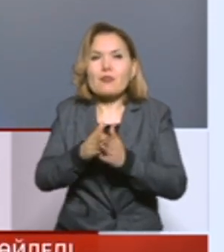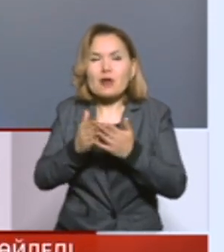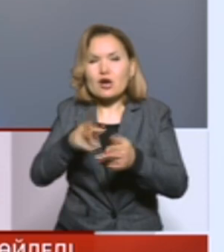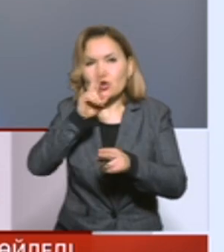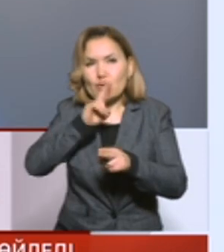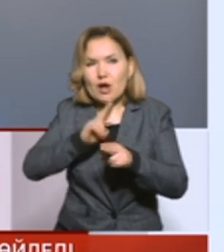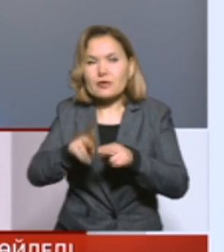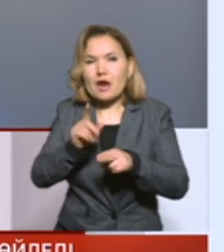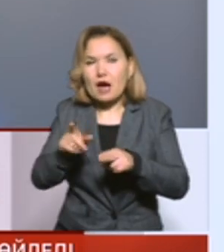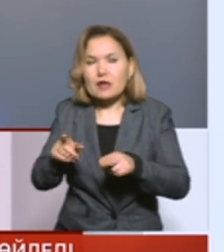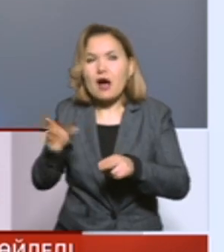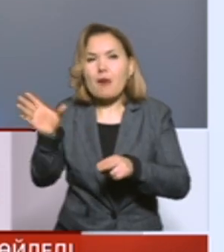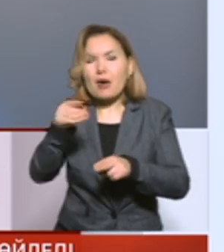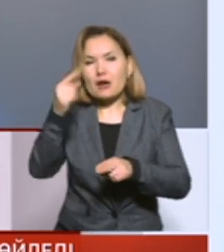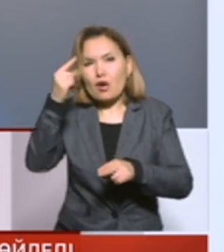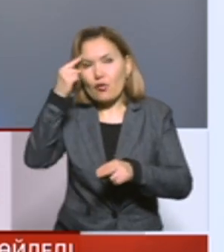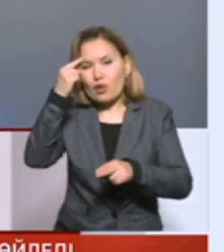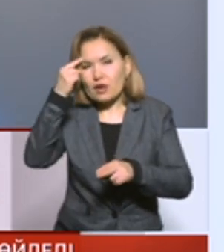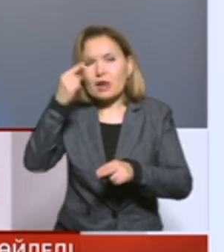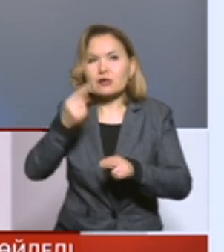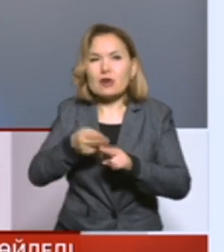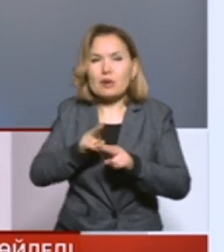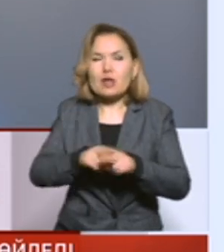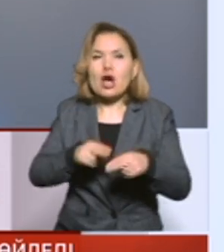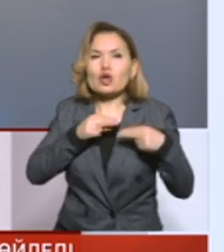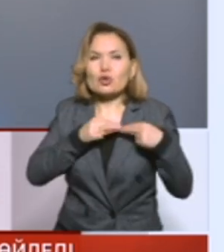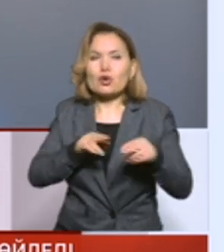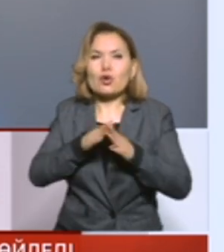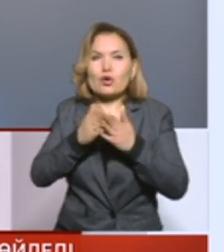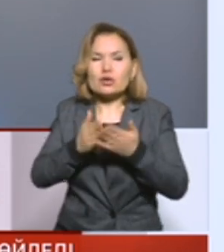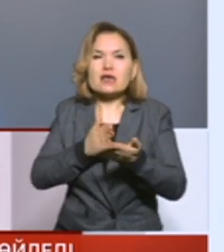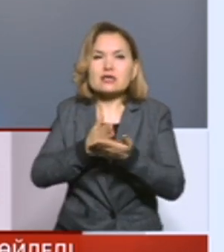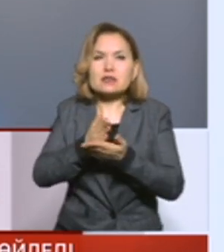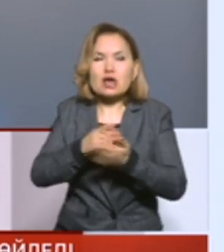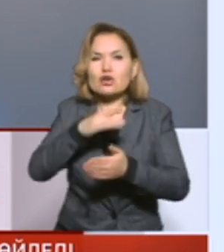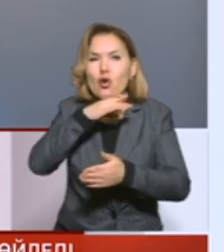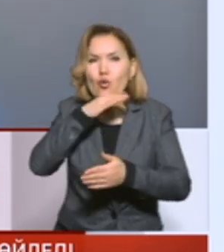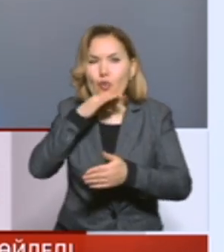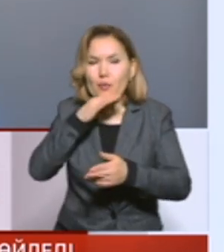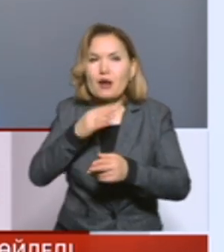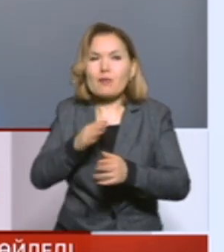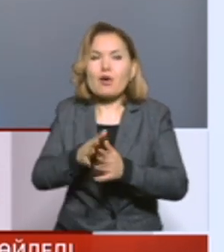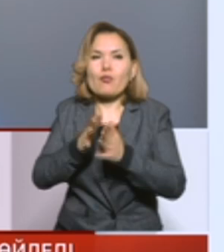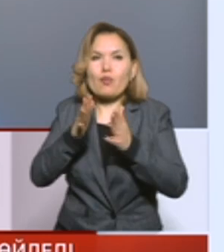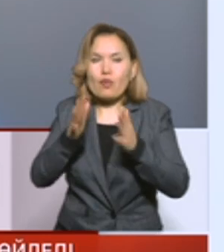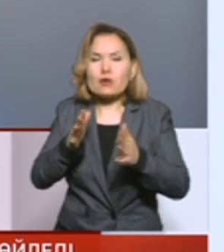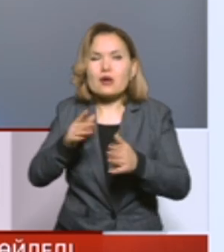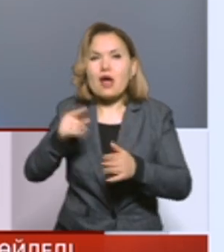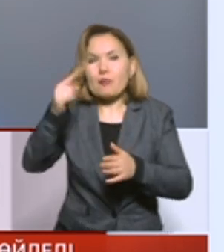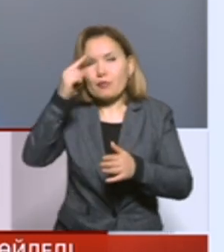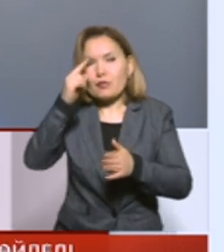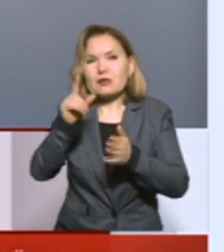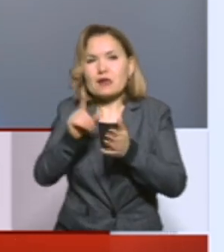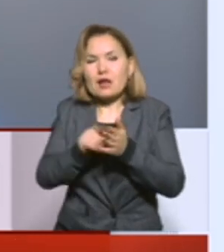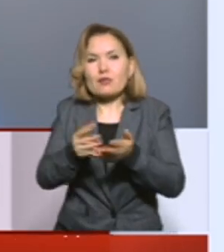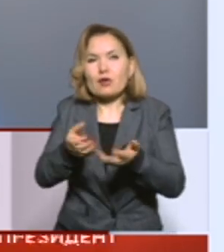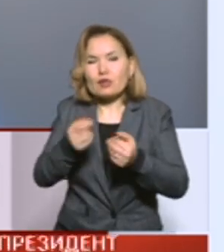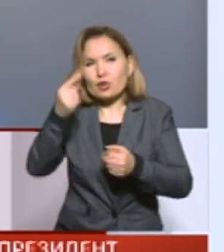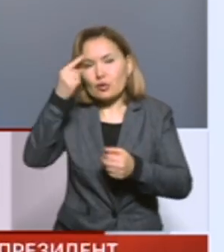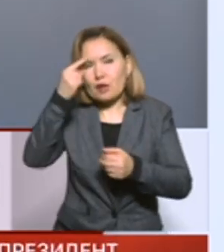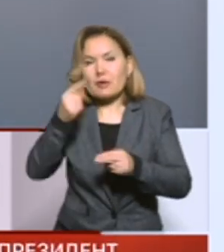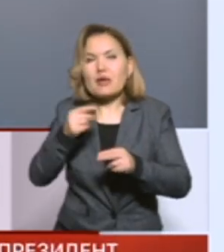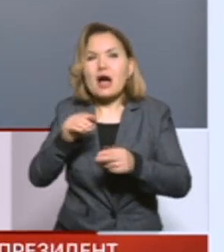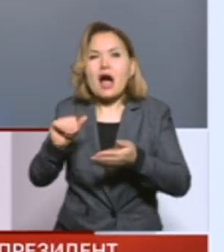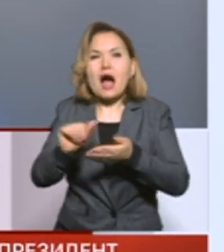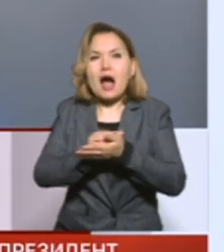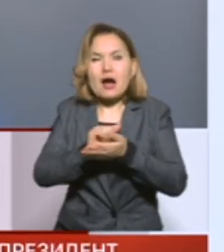бар. Барлық ойлайды, менде трудовая книжкамда стаж көп, мен максималды пенсия аламын деп, ол қателік, себебі